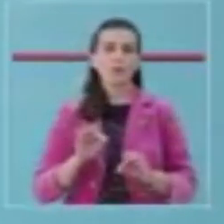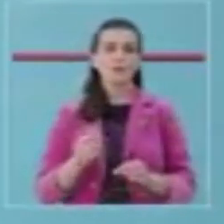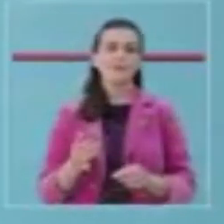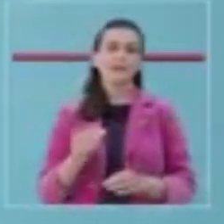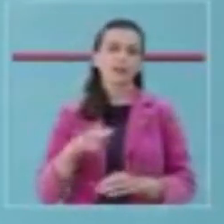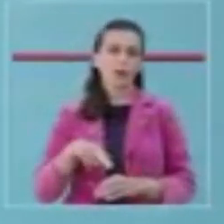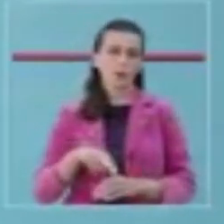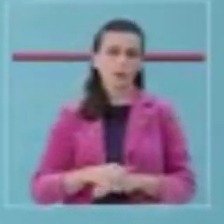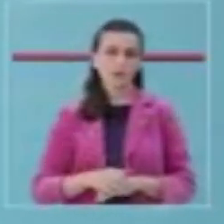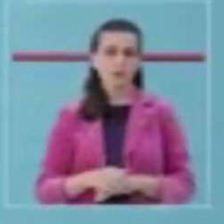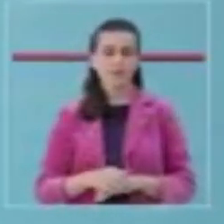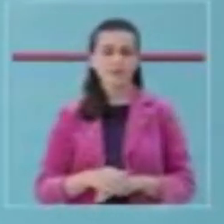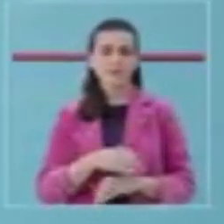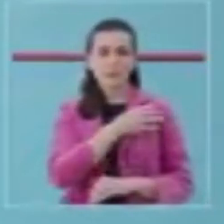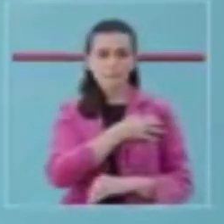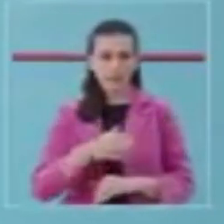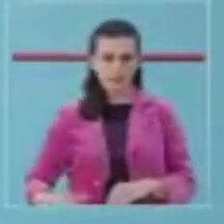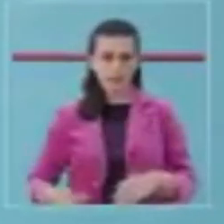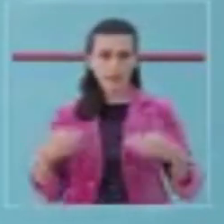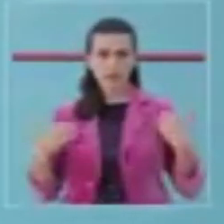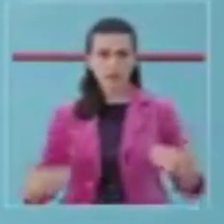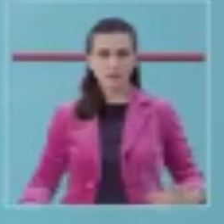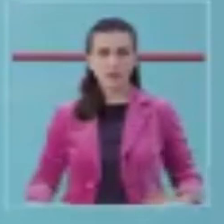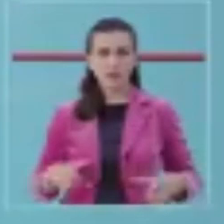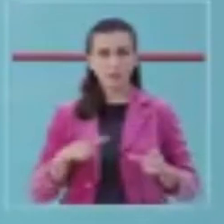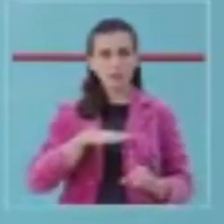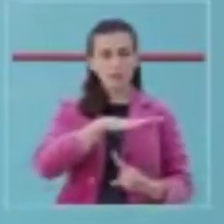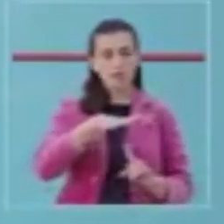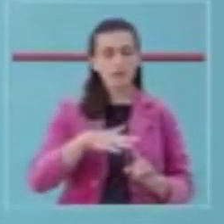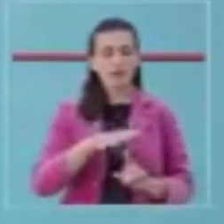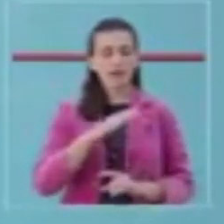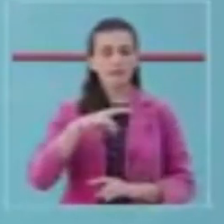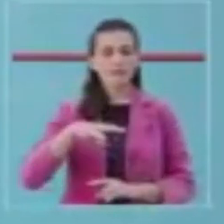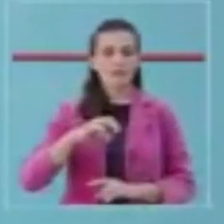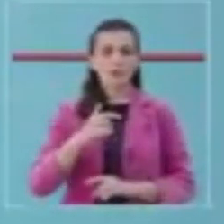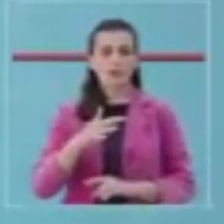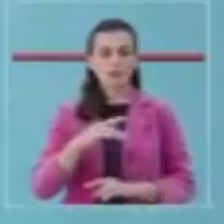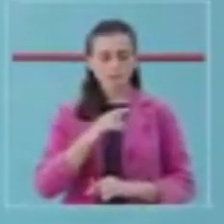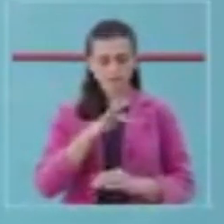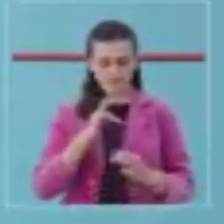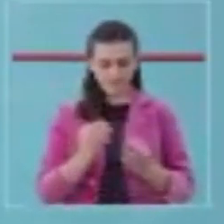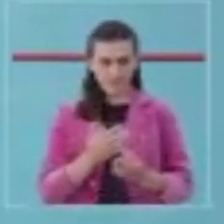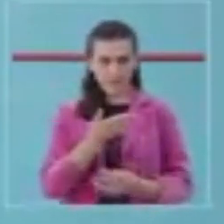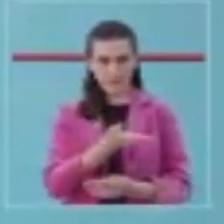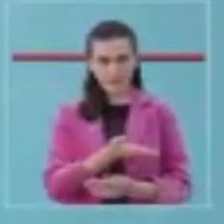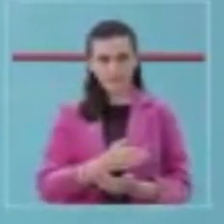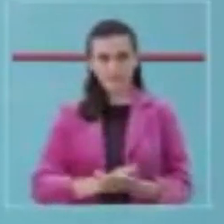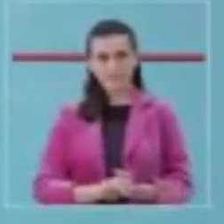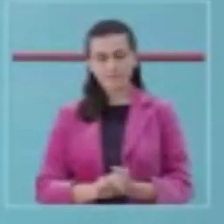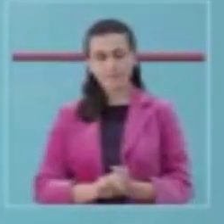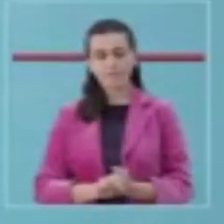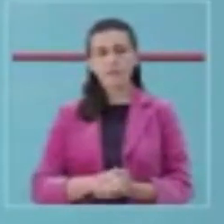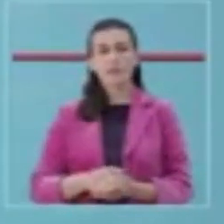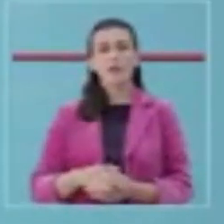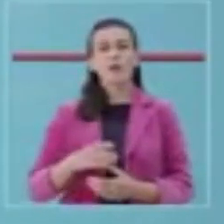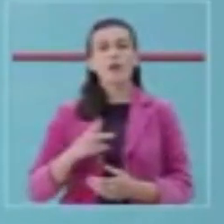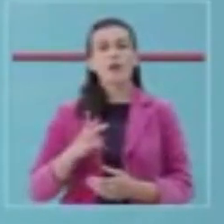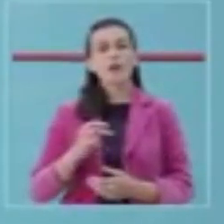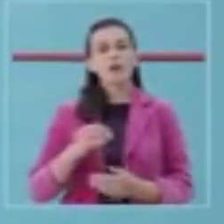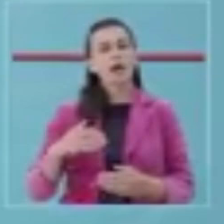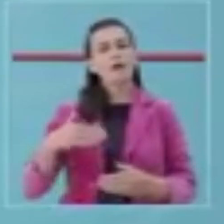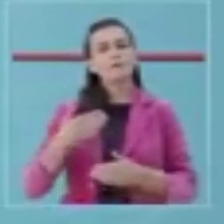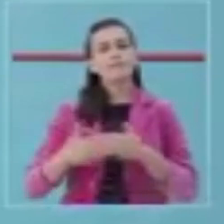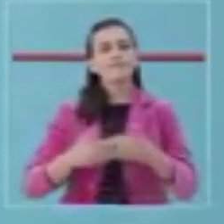mbijetojë. Ministria e Shëndetësisë dhe Mbrojtjes Sociale i shpreh ngushëllimet familjes të të ndjerës. Ndërkohë që ka